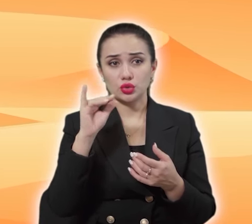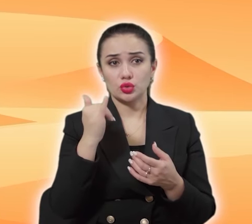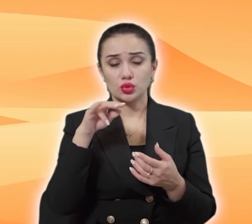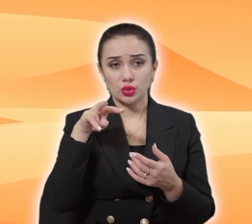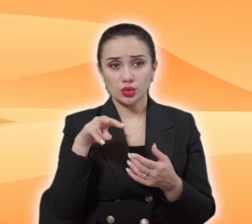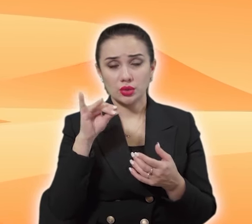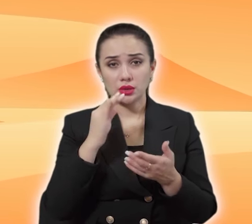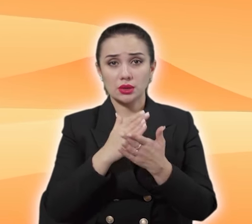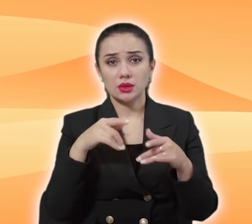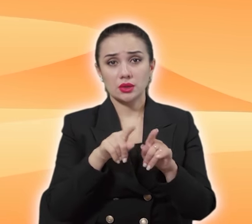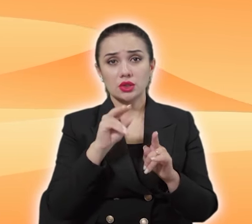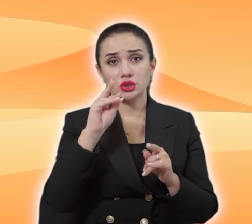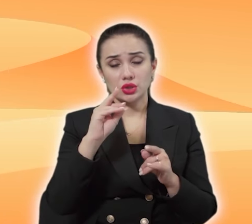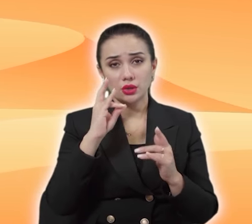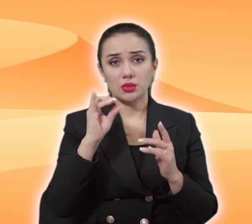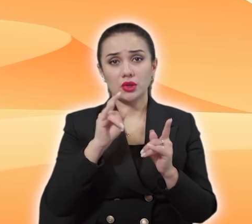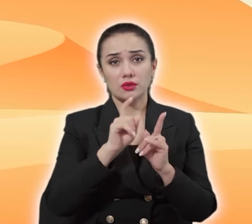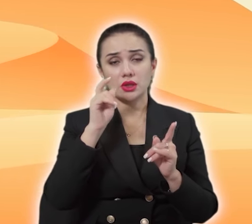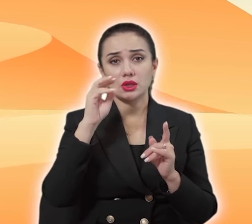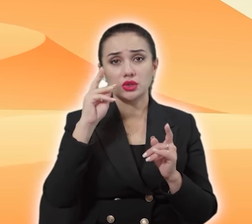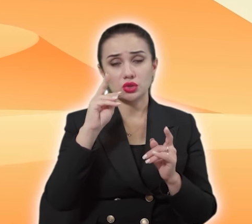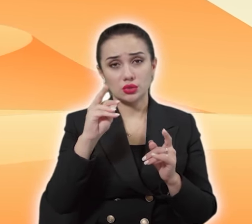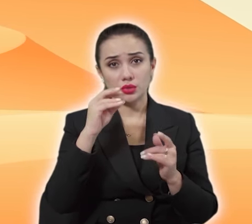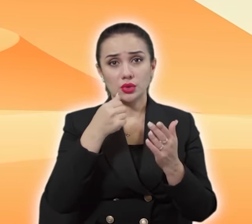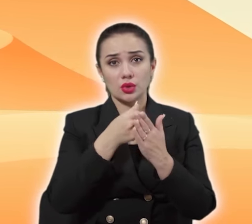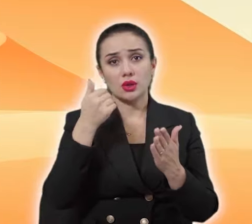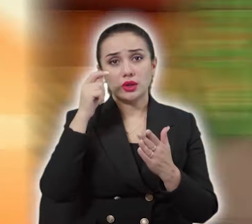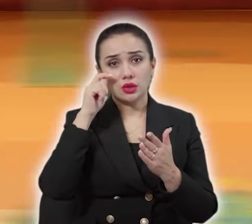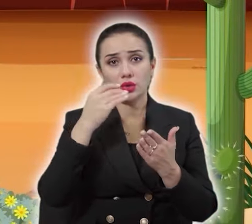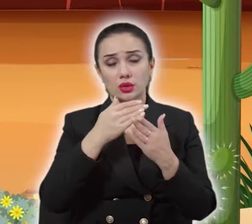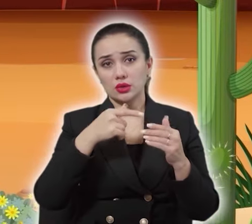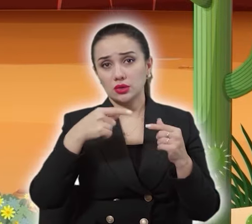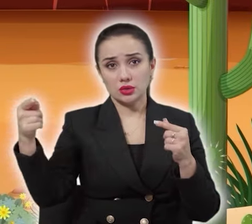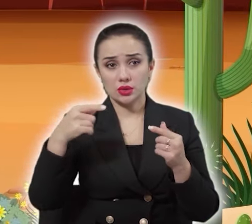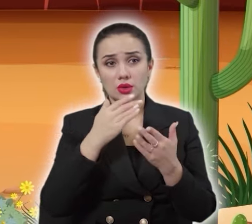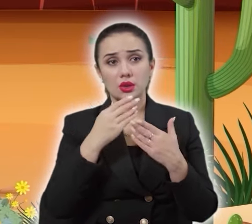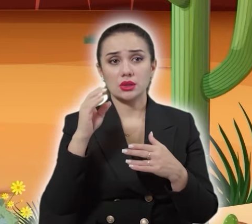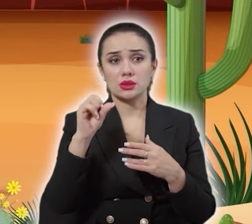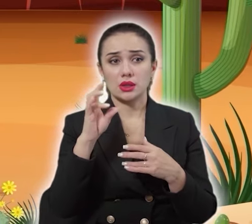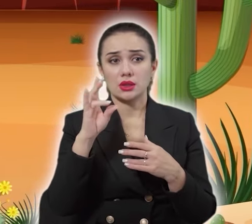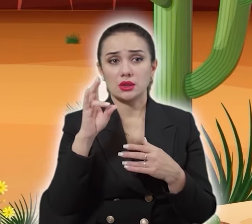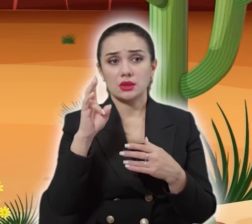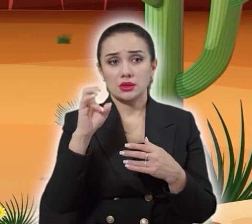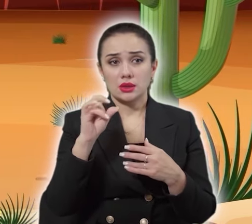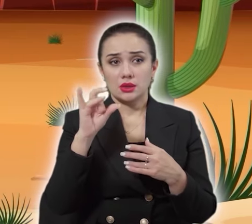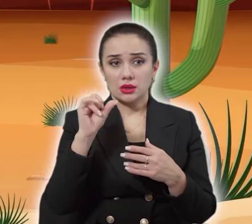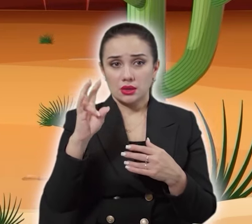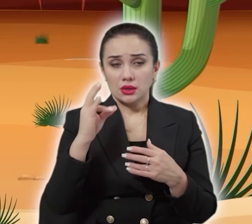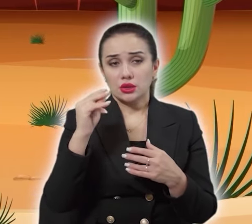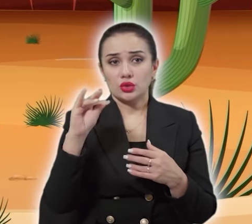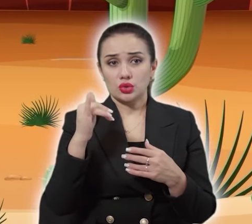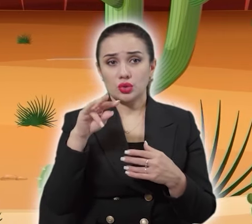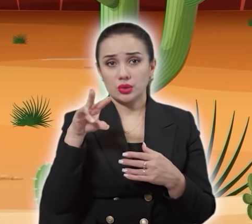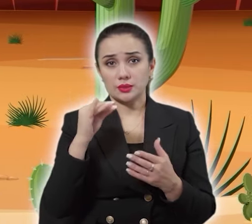U Mo'g'ulistonning janubiy qismida va shimoliy Xitoyga qadar cho'zilgan. Sanaran cho'llari. U Arizona